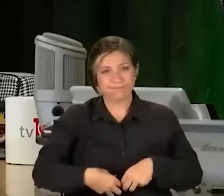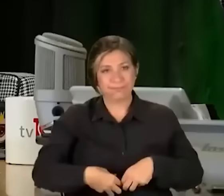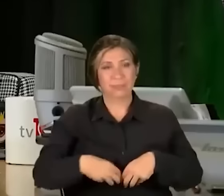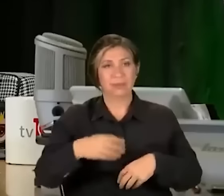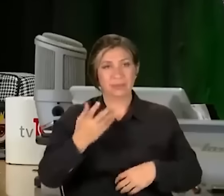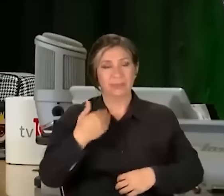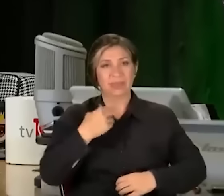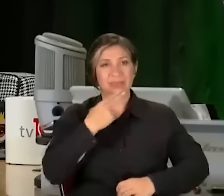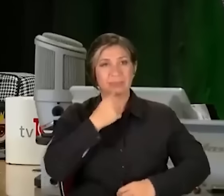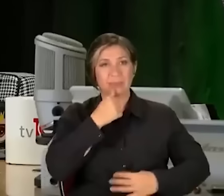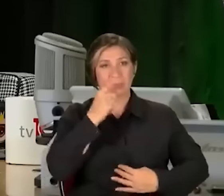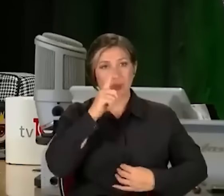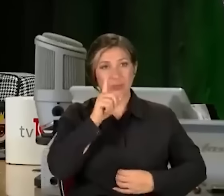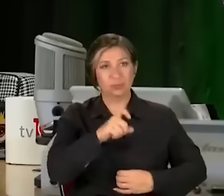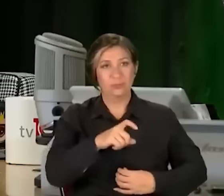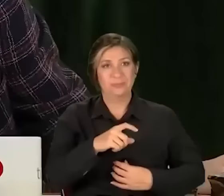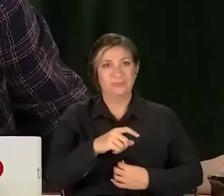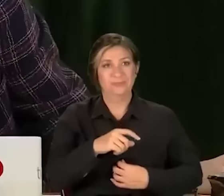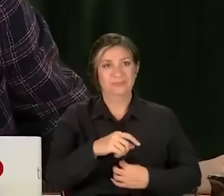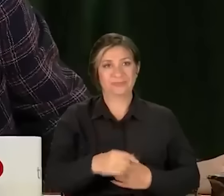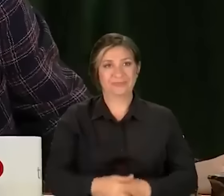çocuk. Tamam, göbek. Ben bir kız babasıyım, onun için soruyorum.